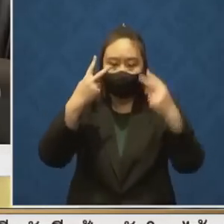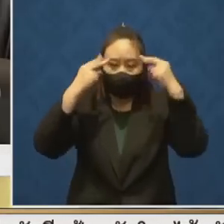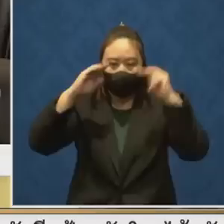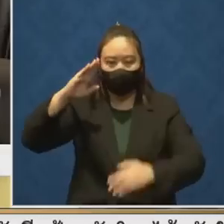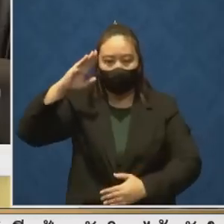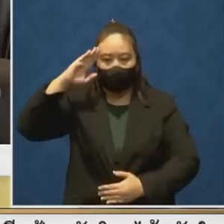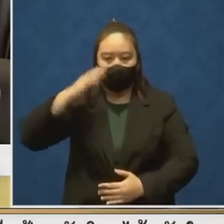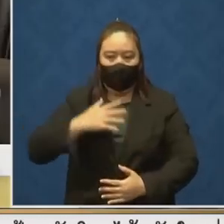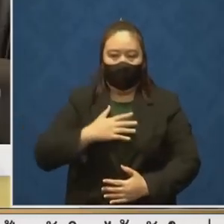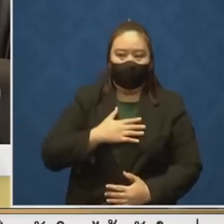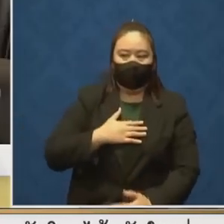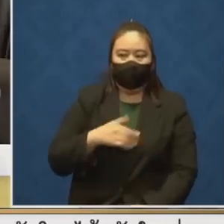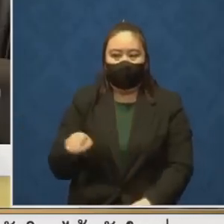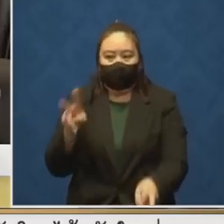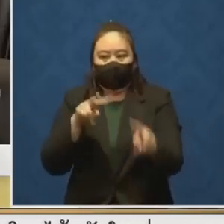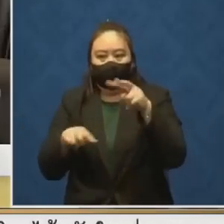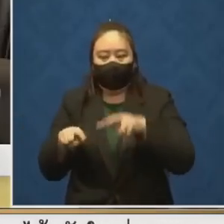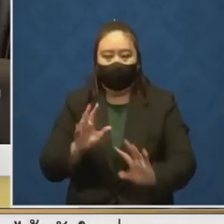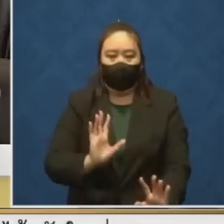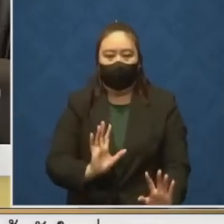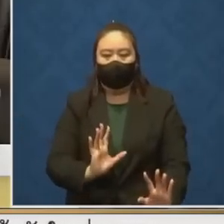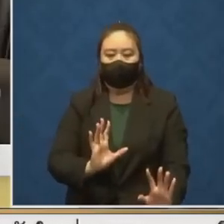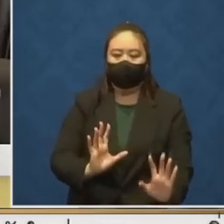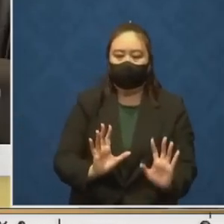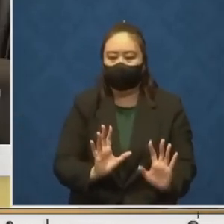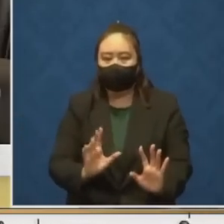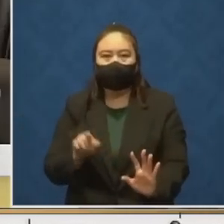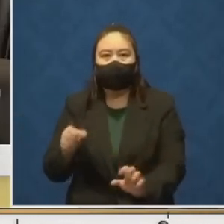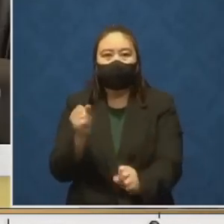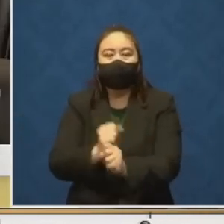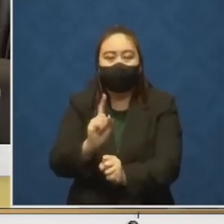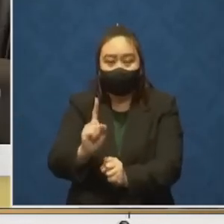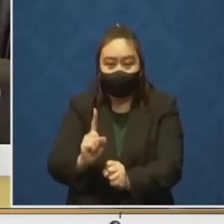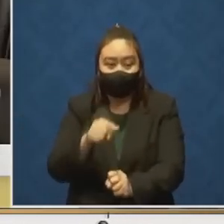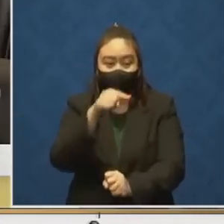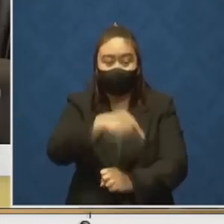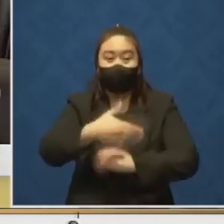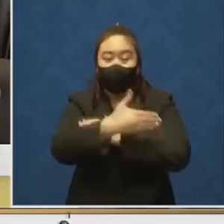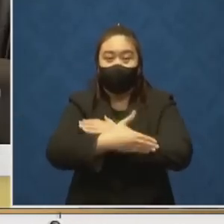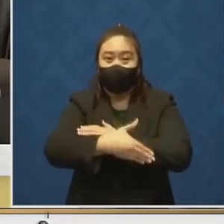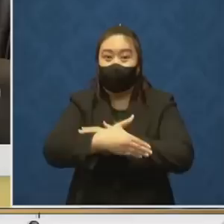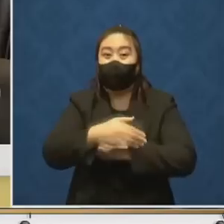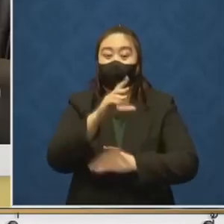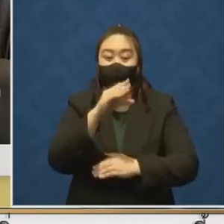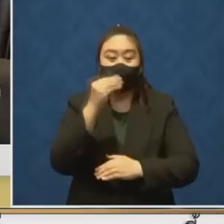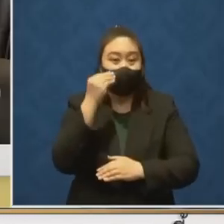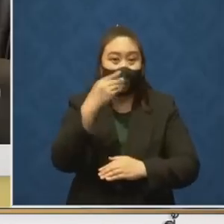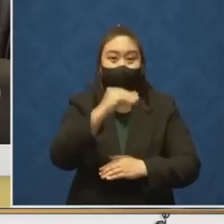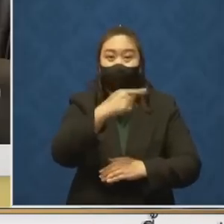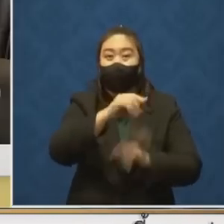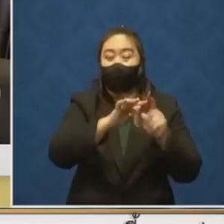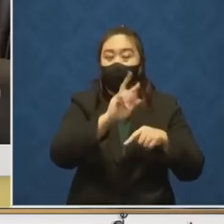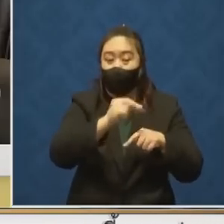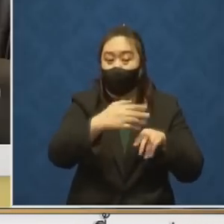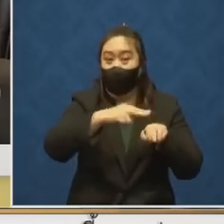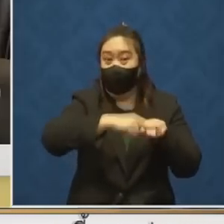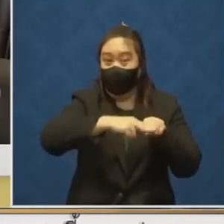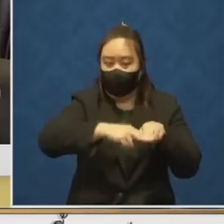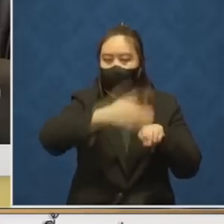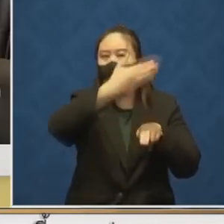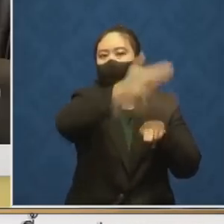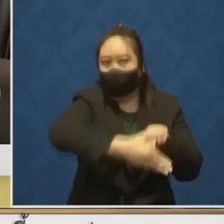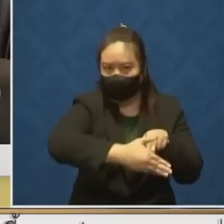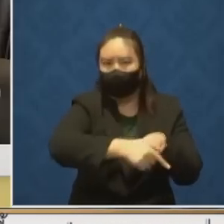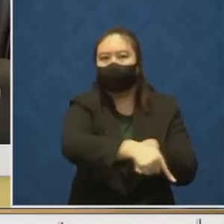กลวการตัวสอบกลัวจนขนาดตไปตัดโบกี้รถไฟที่สถานีบานโปงค่ะให้ไปไม่ถึงปี 58 ประชาชน